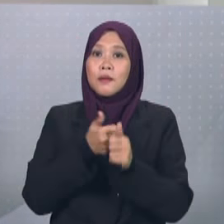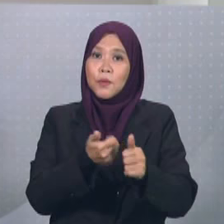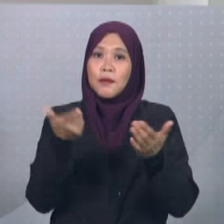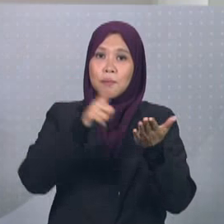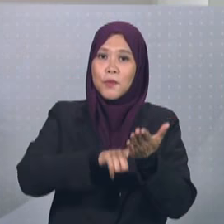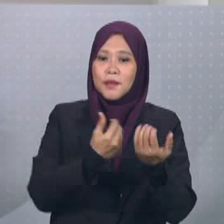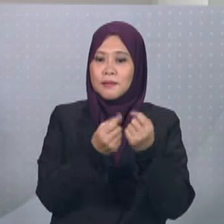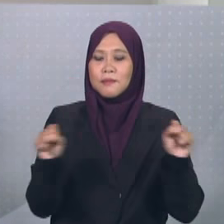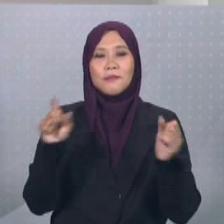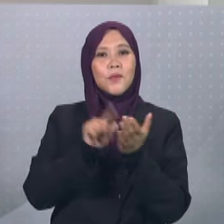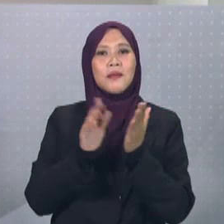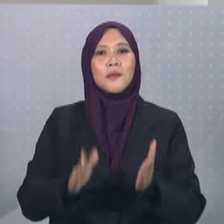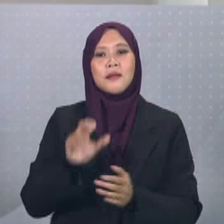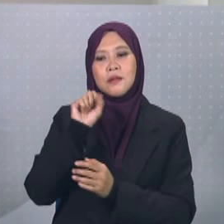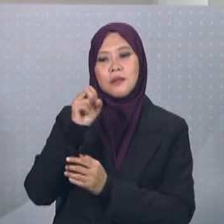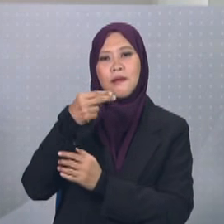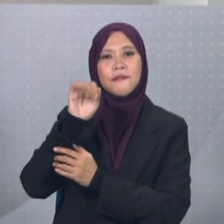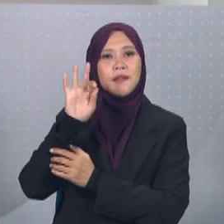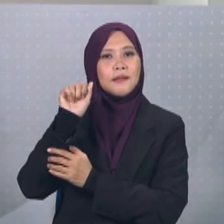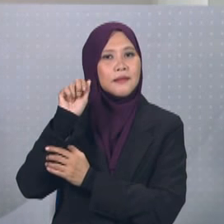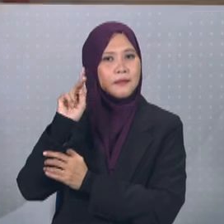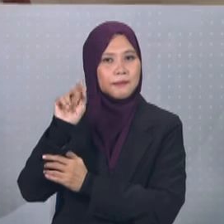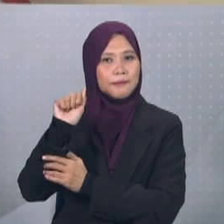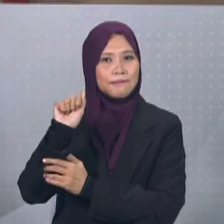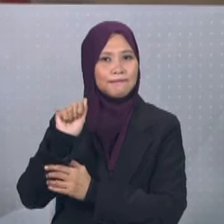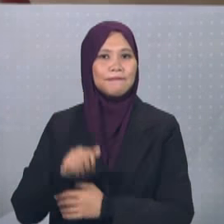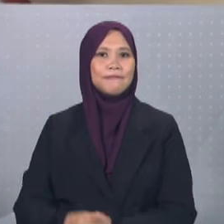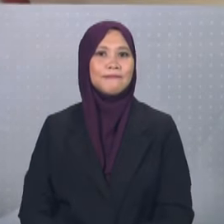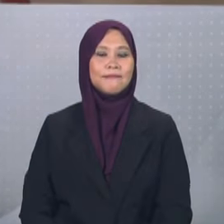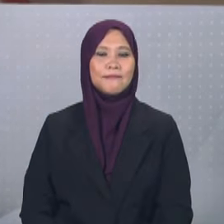yang disediakan wartawan Syafiqah Saad.